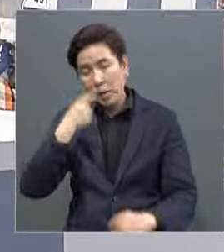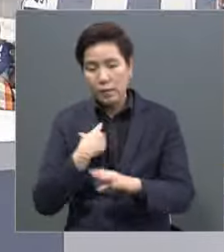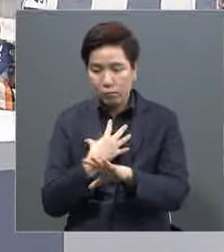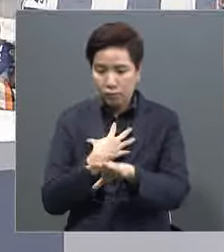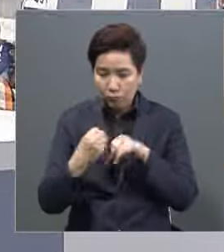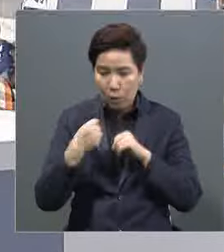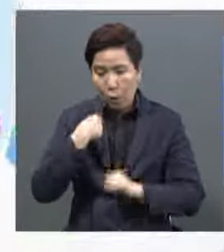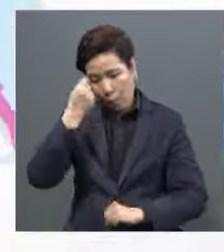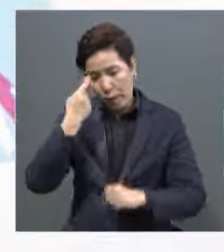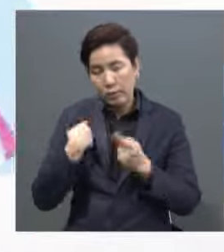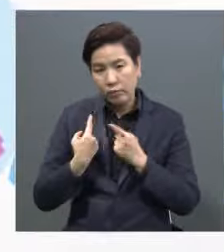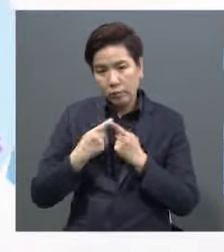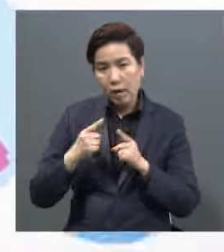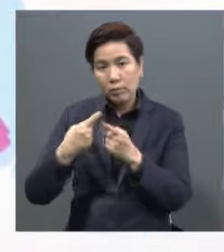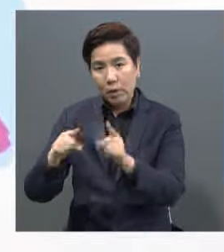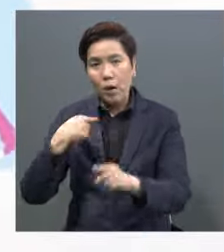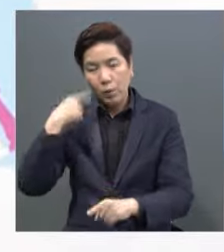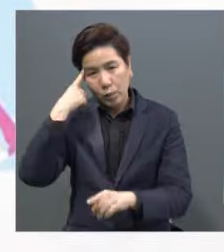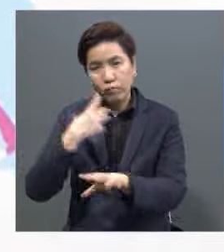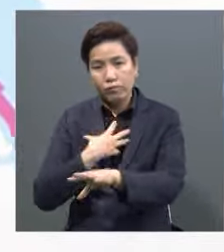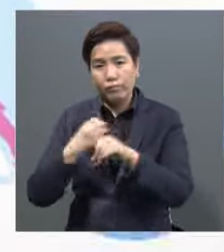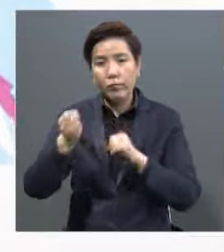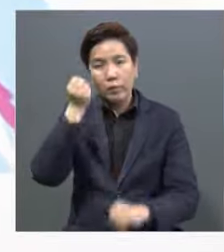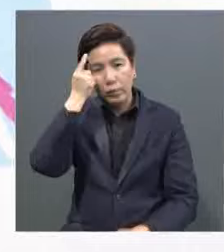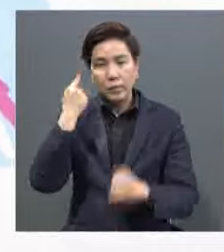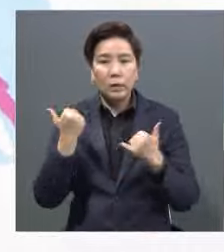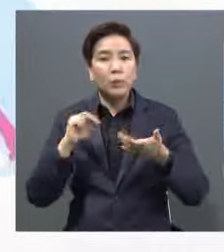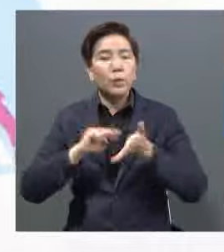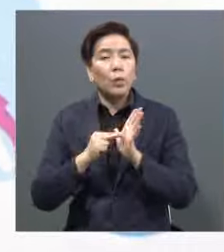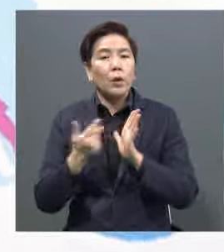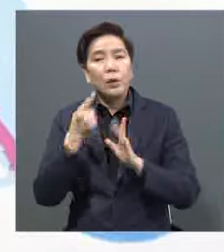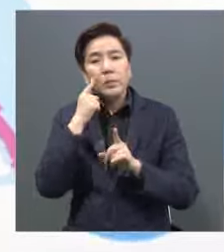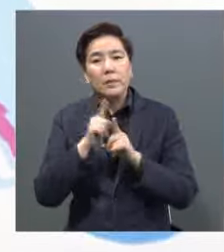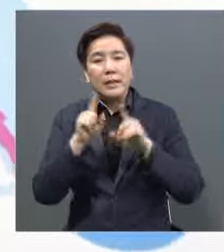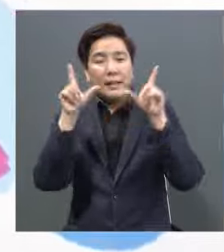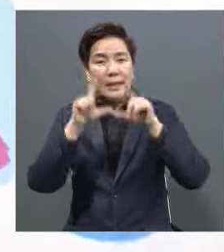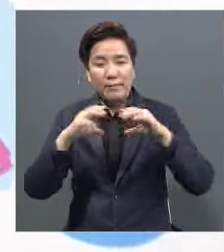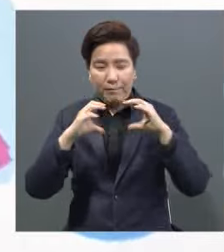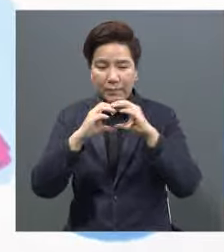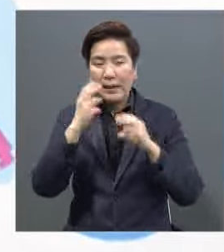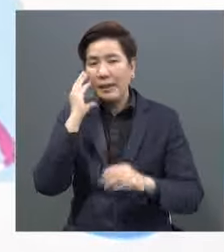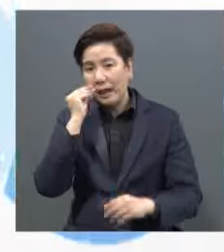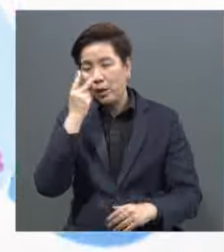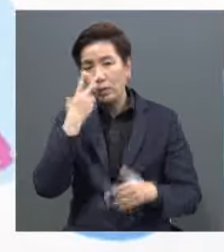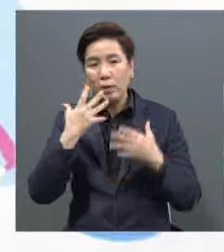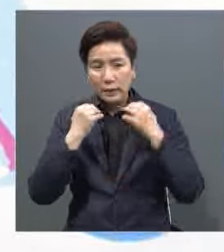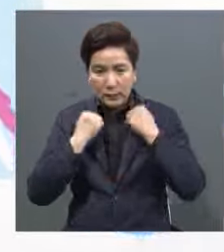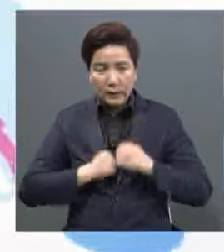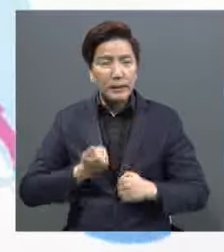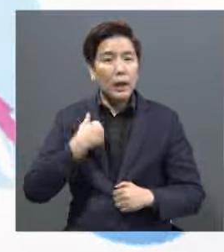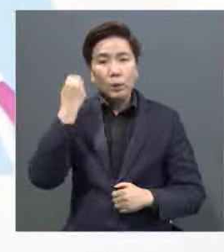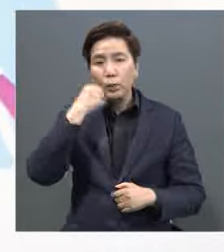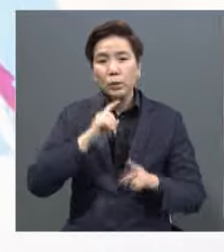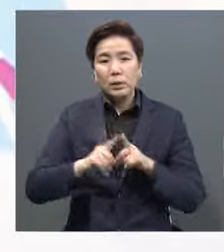เข้าใจถึงความแตกต่างของตัวเราเองของแต่ละคนด้วยคือลวดลายน่ารักสวยงามใส่ได้ทุกเพศทุก